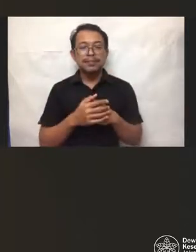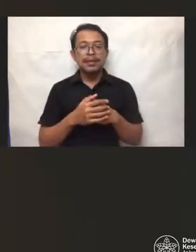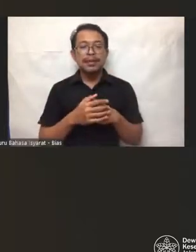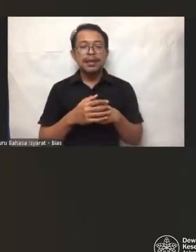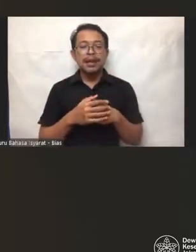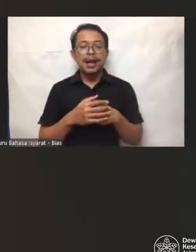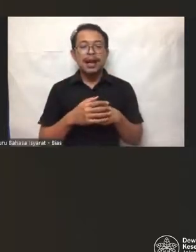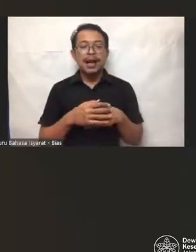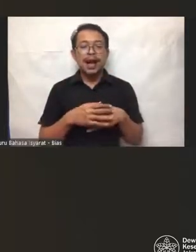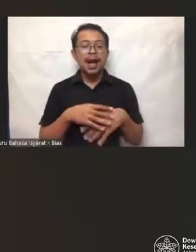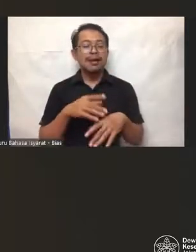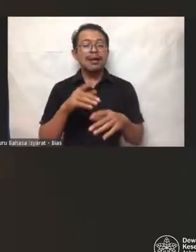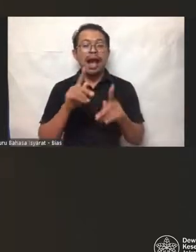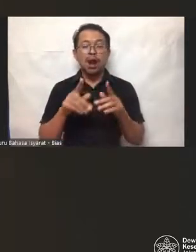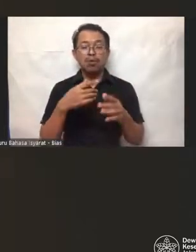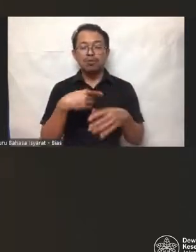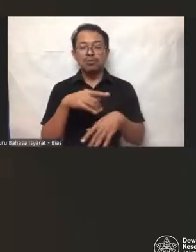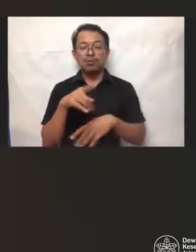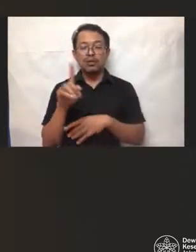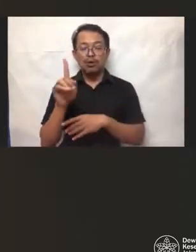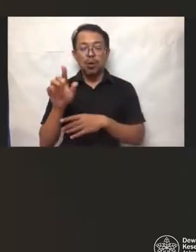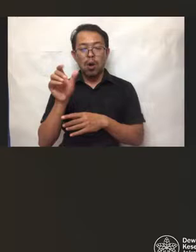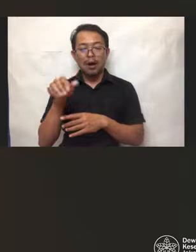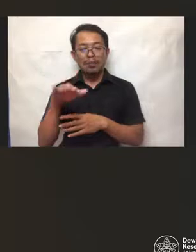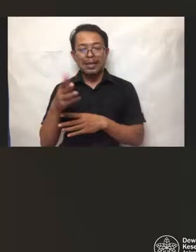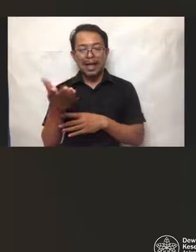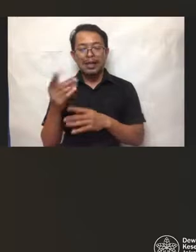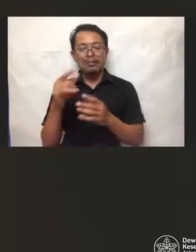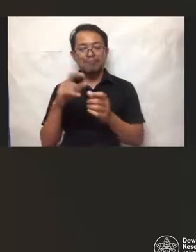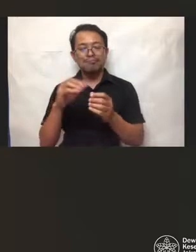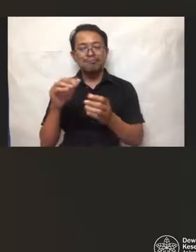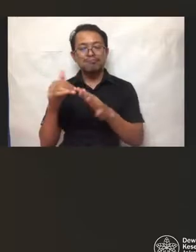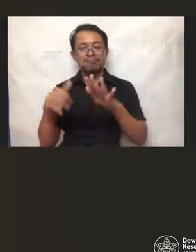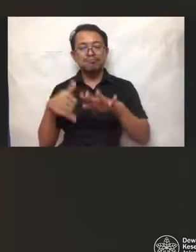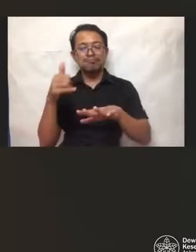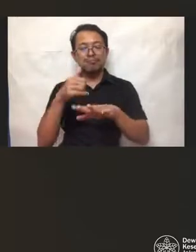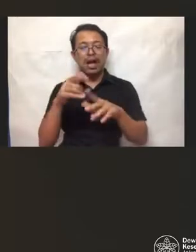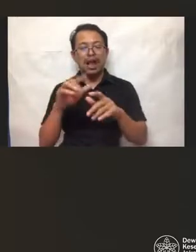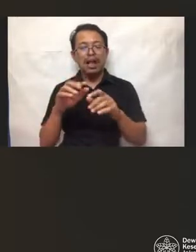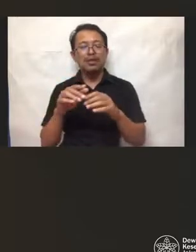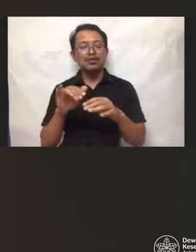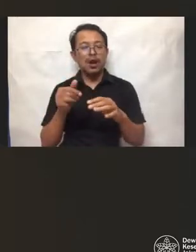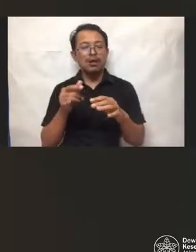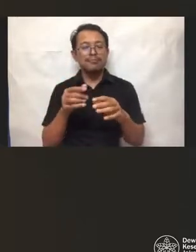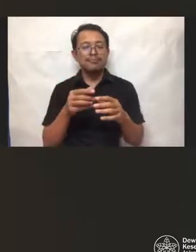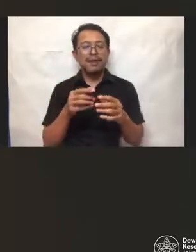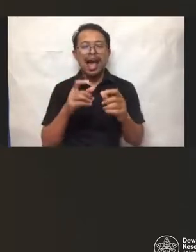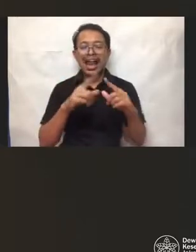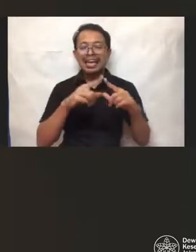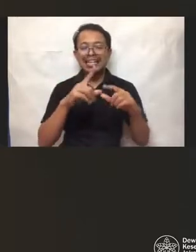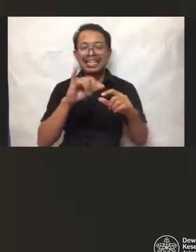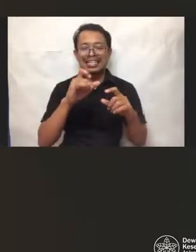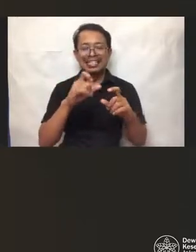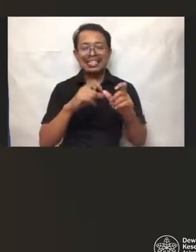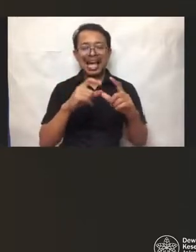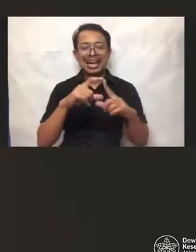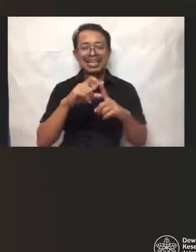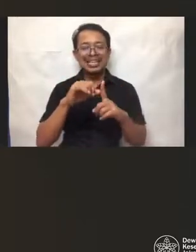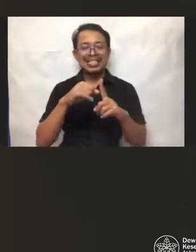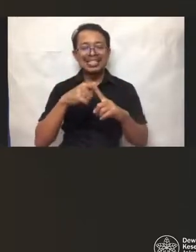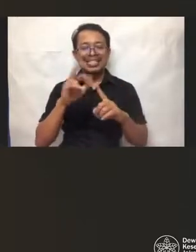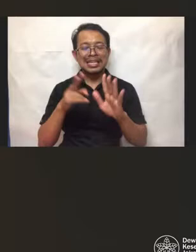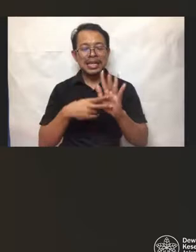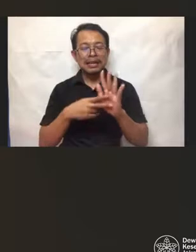dunia. Dan setelah Ali Sadikin, Gubernur DKI Jakarta menetapkan pula anggota Akademi Jakarta. Kini anggota